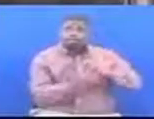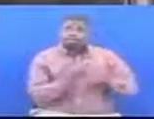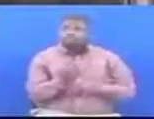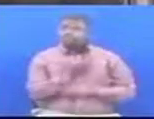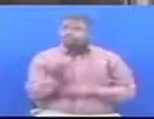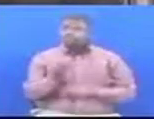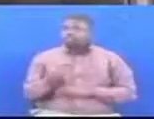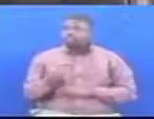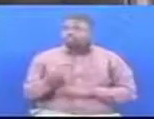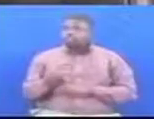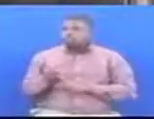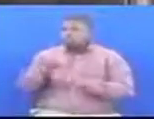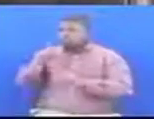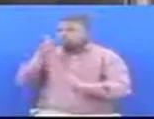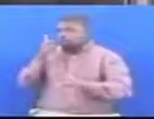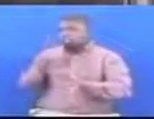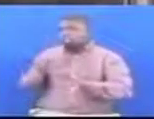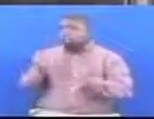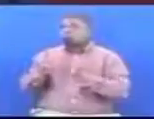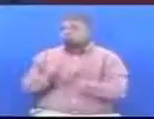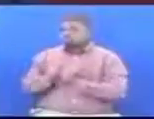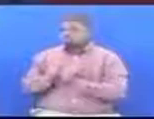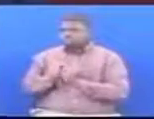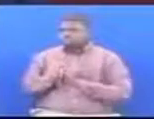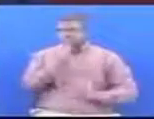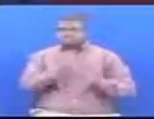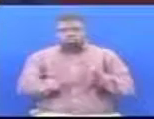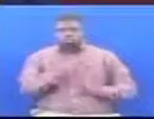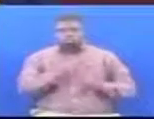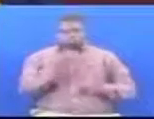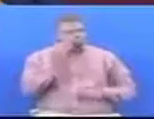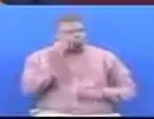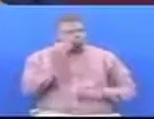kingine ni Wawindaji Kumi Msigombee Sungura Mmoja.